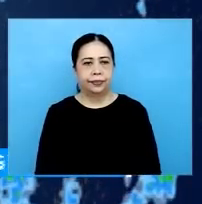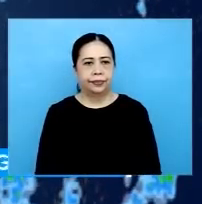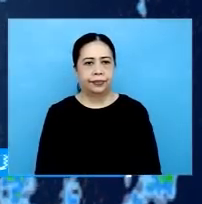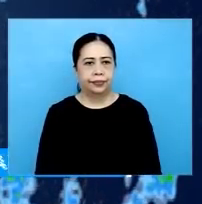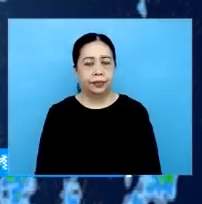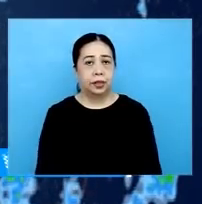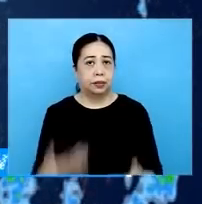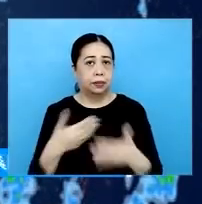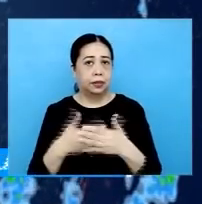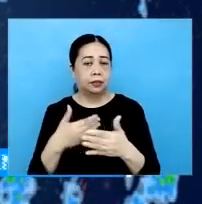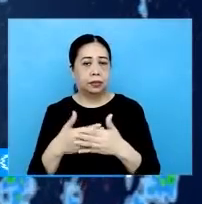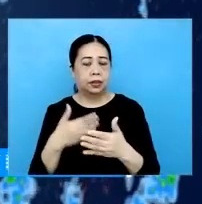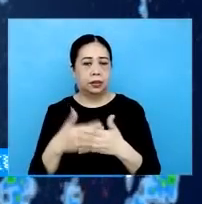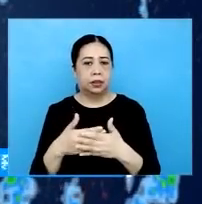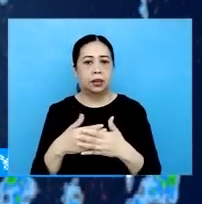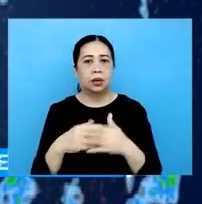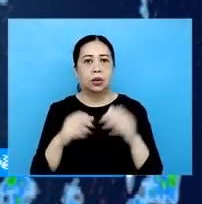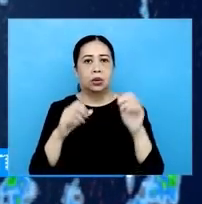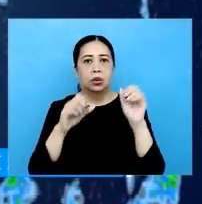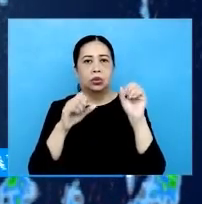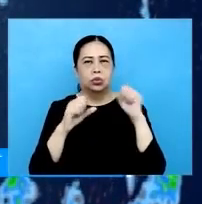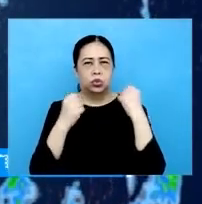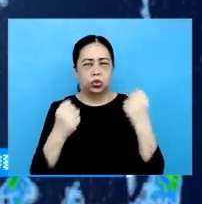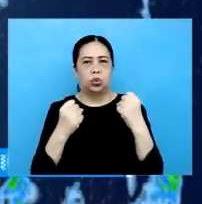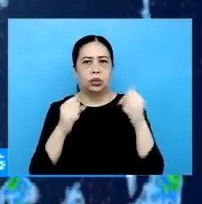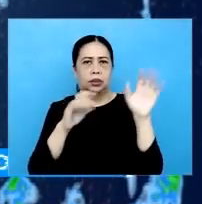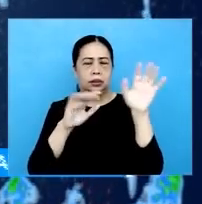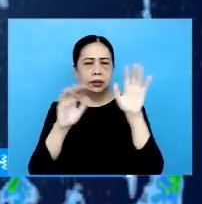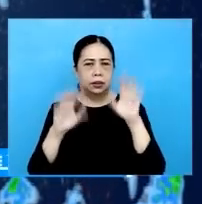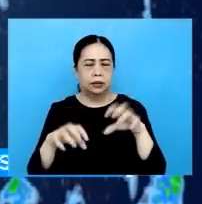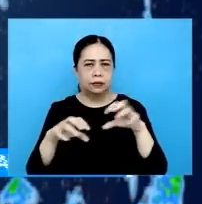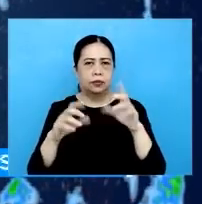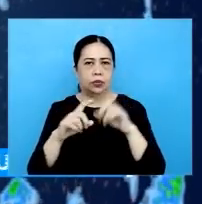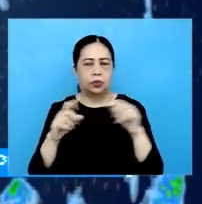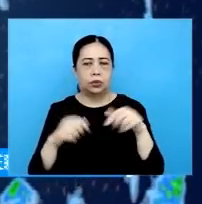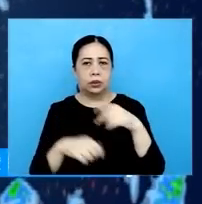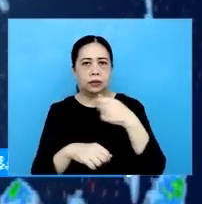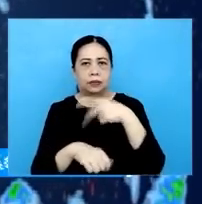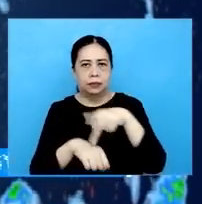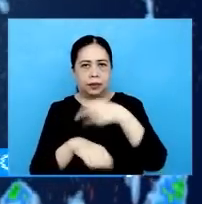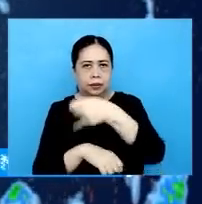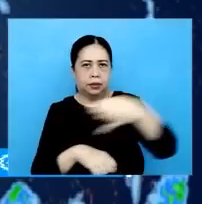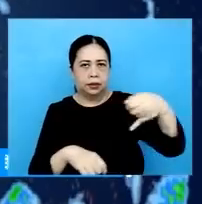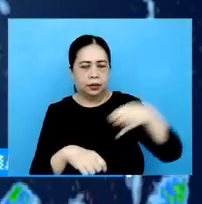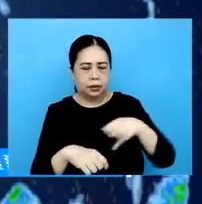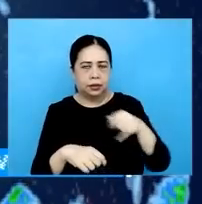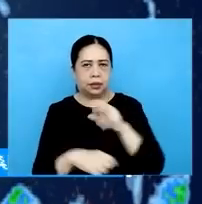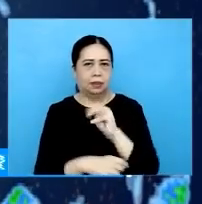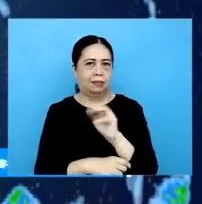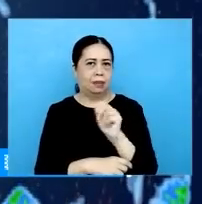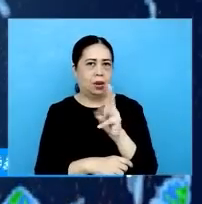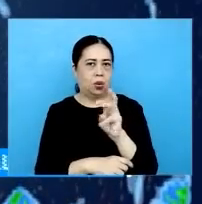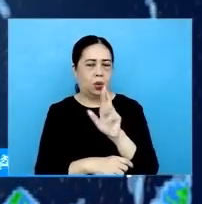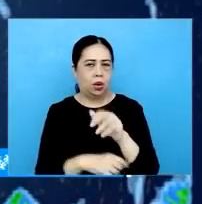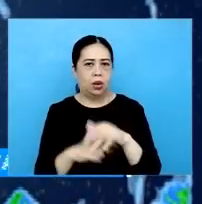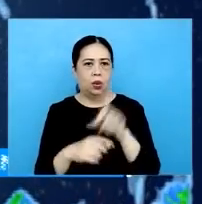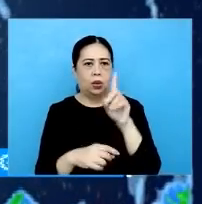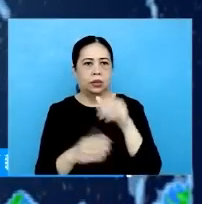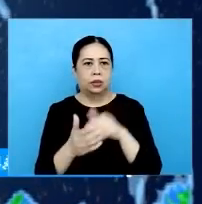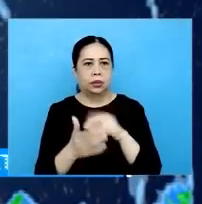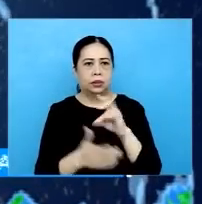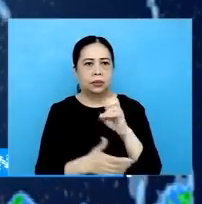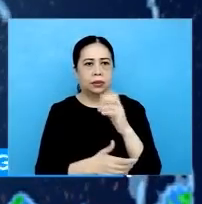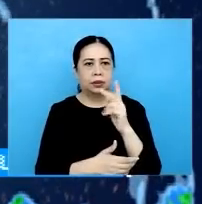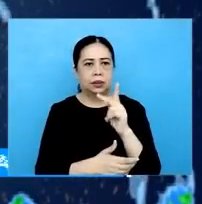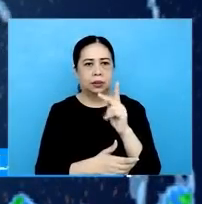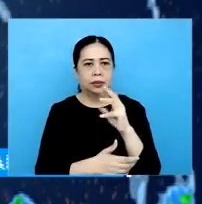Palapit na ng palapit ang Super Bagyong Mawar sa Philippine Area of Responsibility. Huling namataan ng Super Bagyo, 1,740